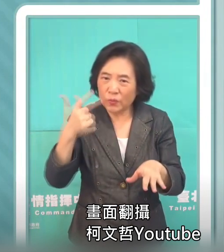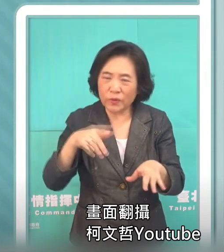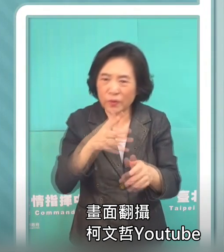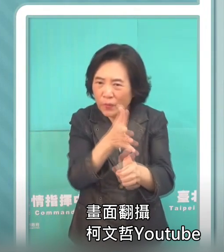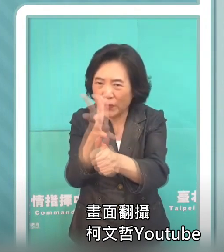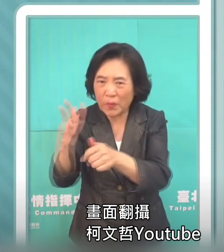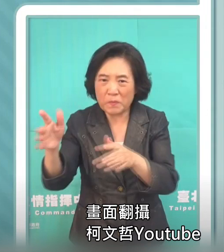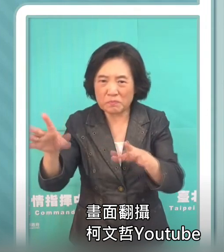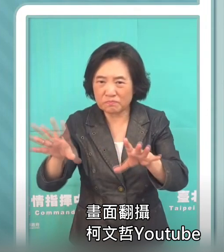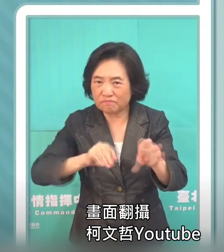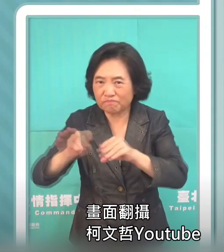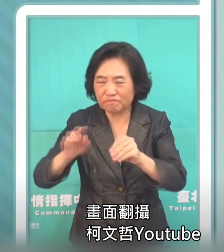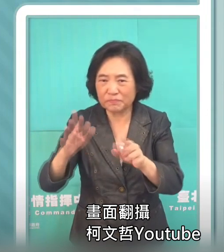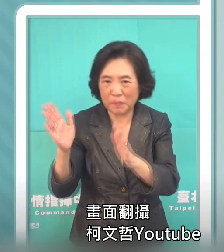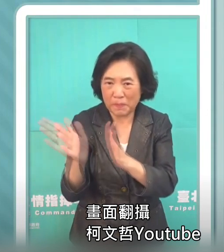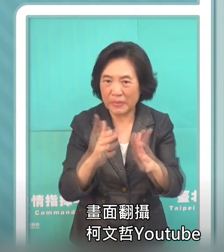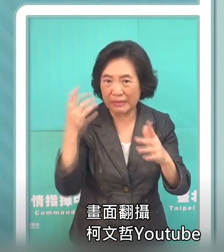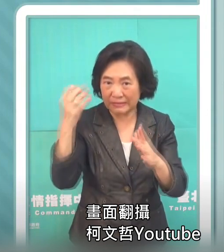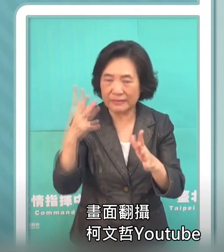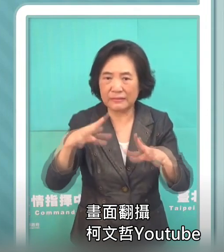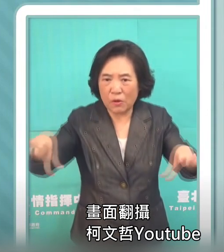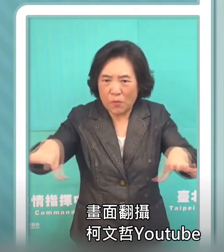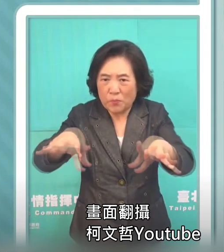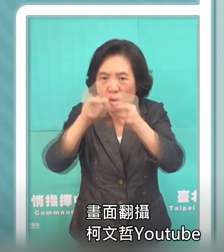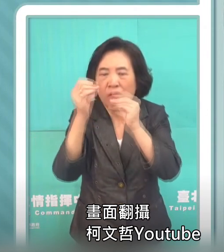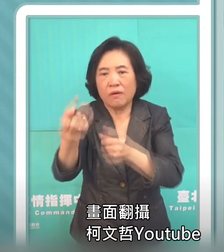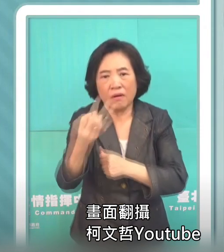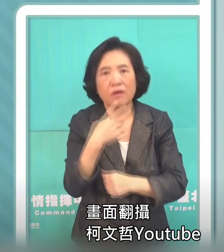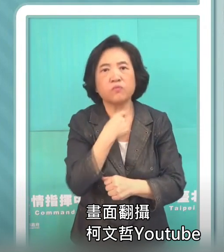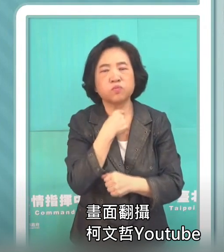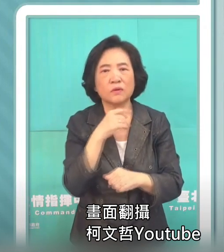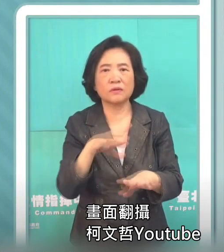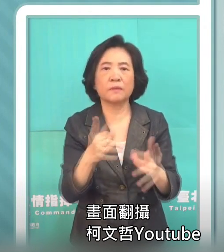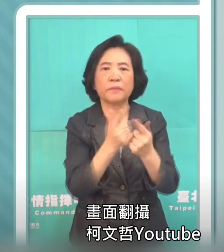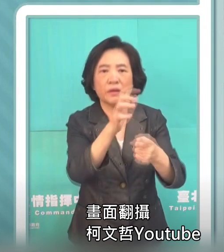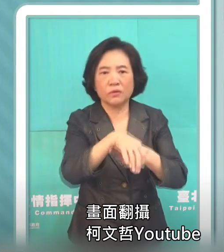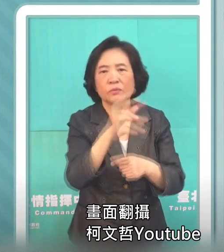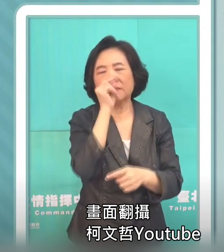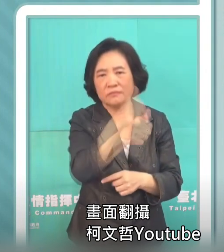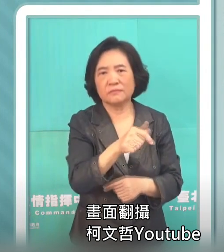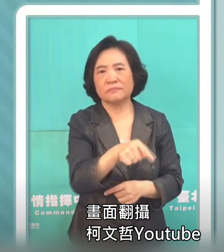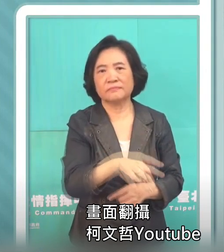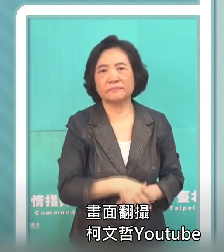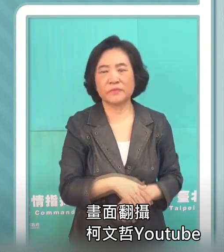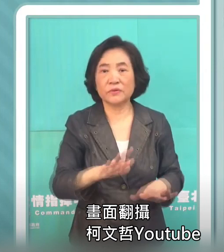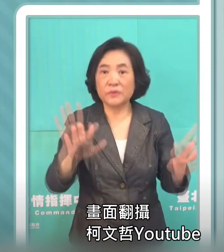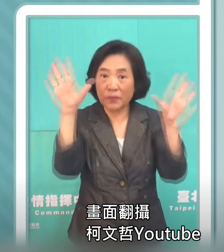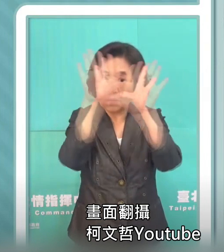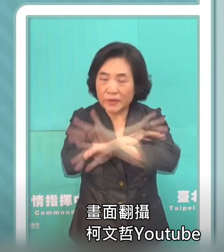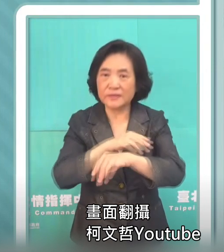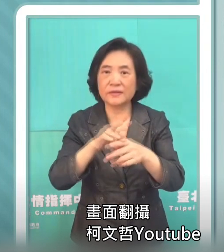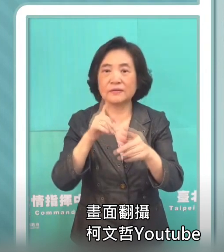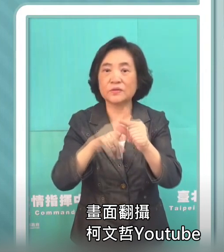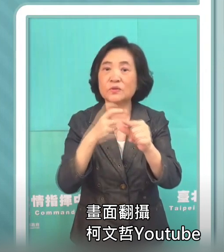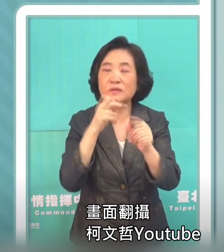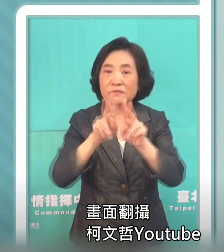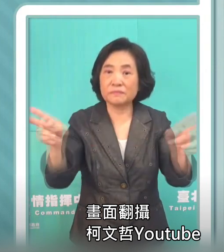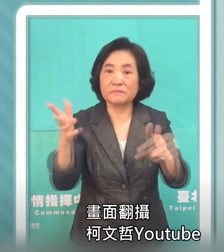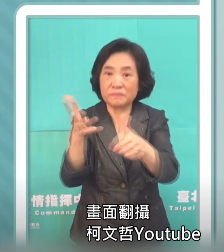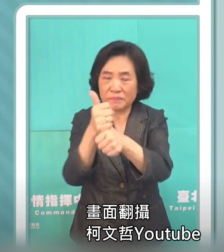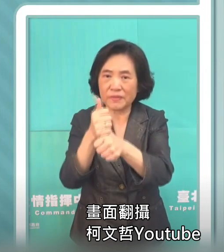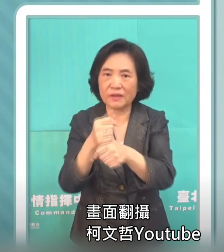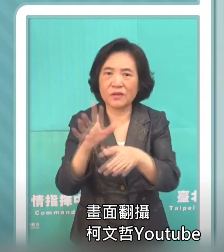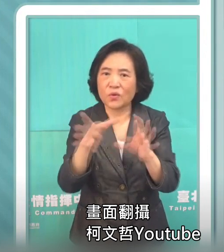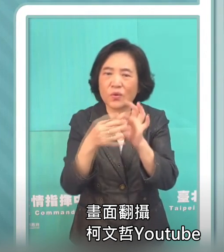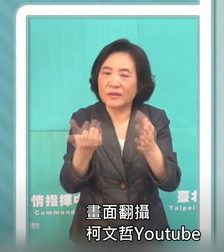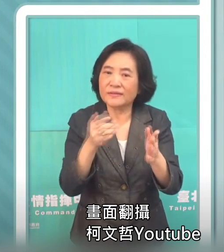形不会出现问题，就在北农这种案例会出现问题。所以我们大概今天晚上会找中央疫情指挥中心，关于这跨县市